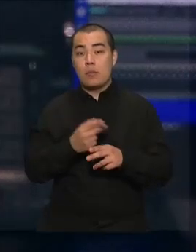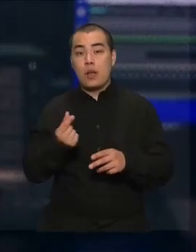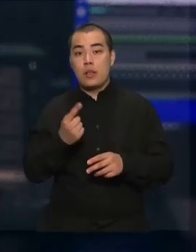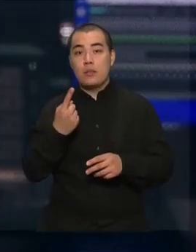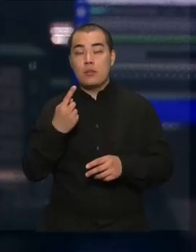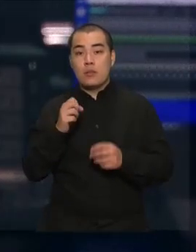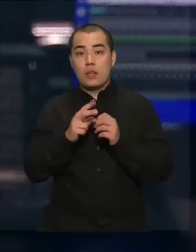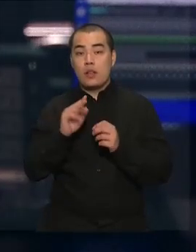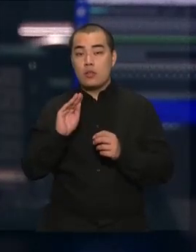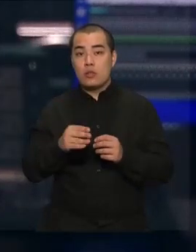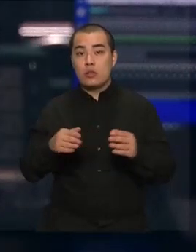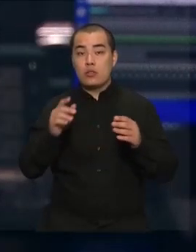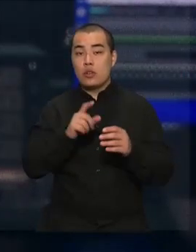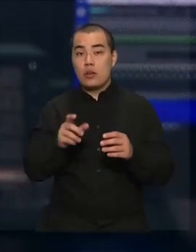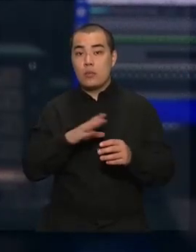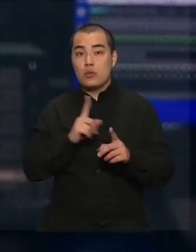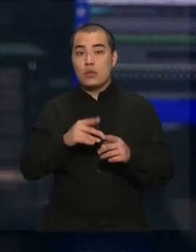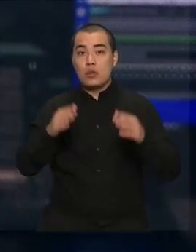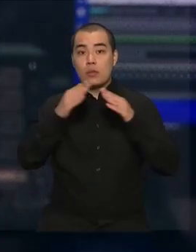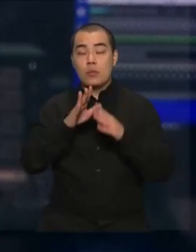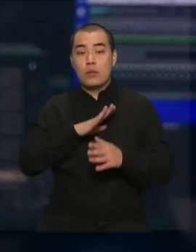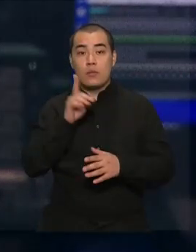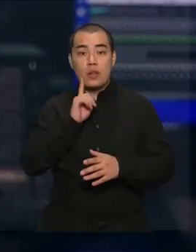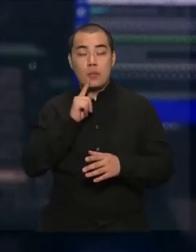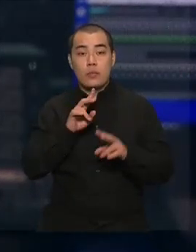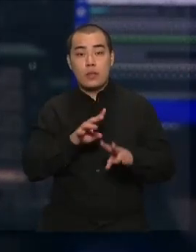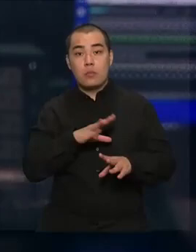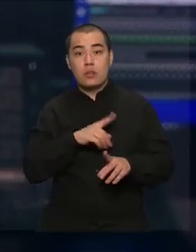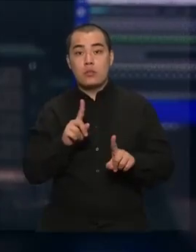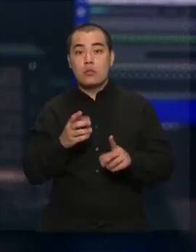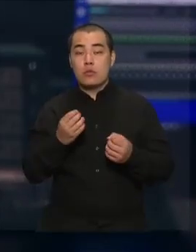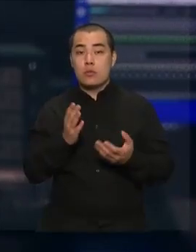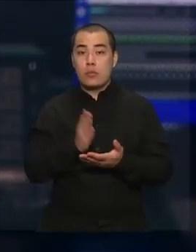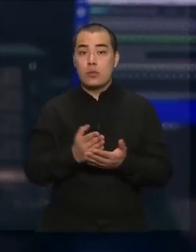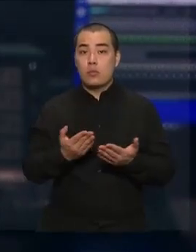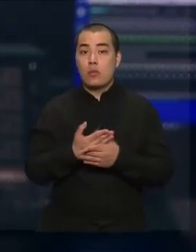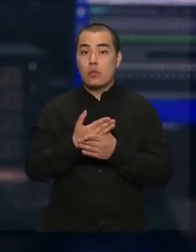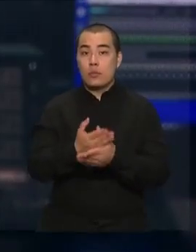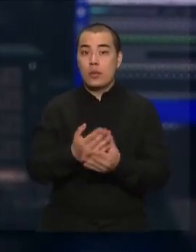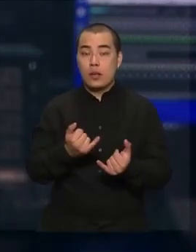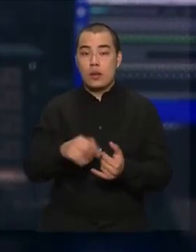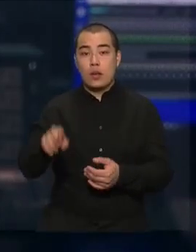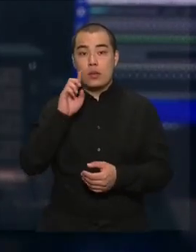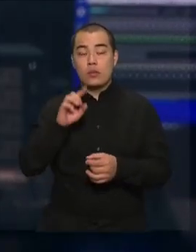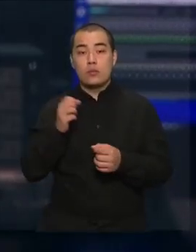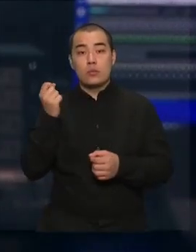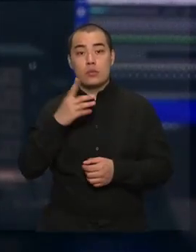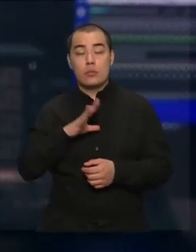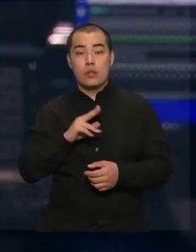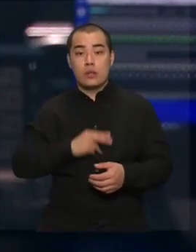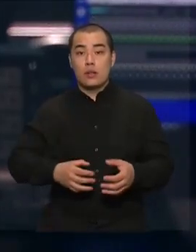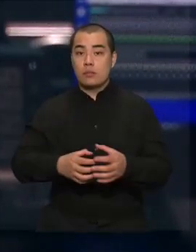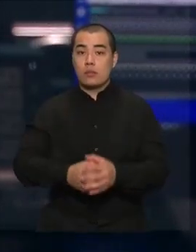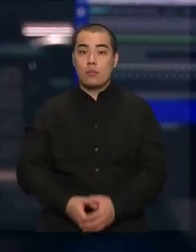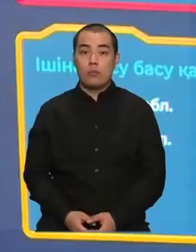человек. Крыши над головой для многих стали пункты временного размещения. Какую еще помощь оказывают власти сегодня, узнал Бахтияр